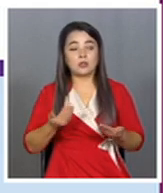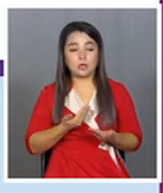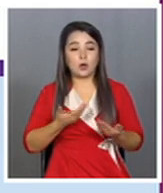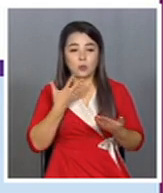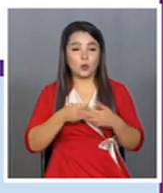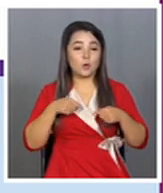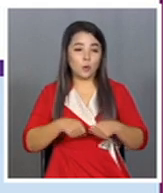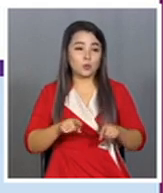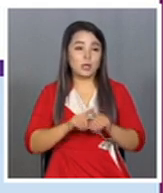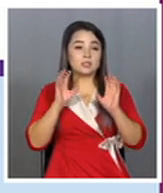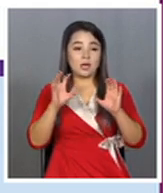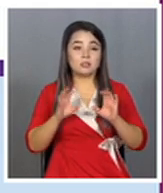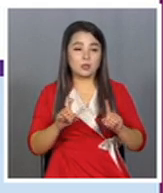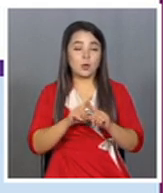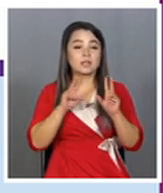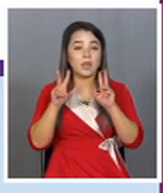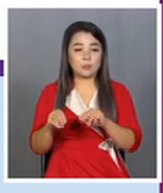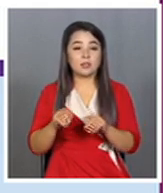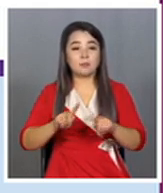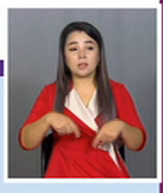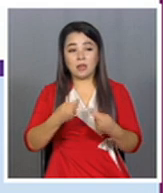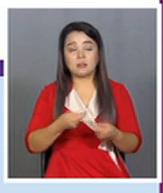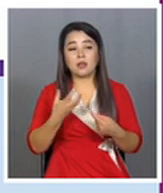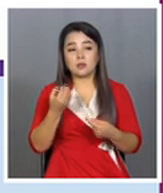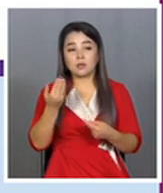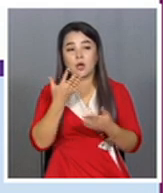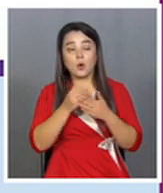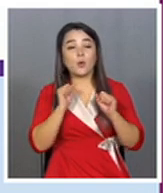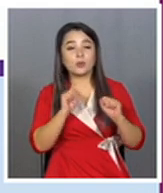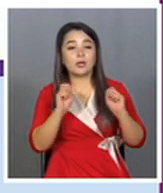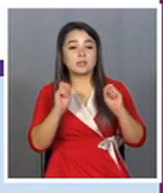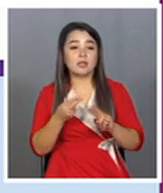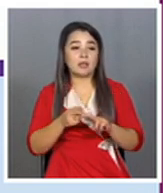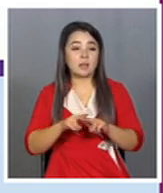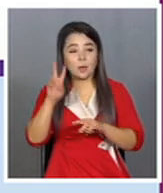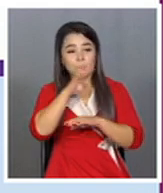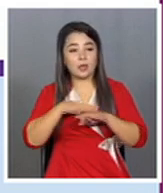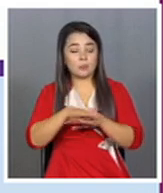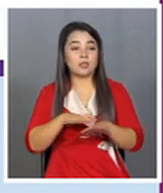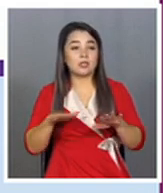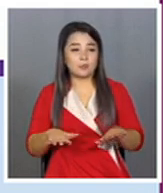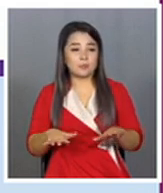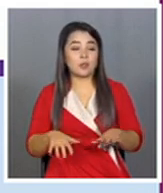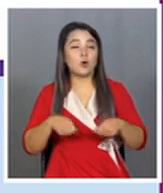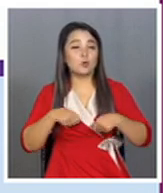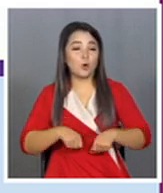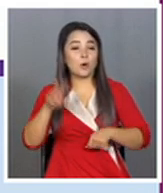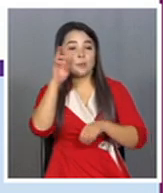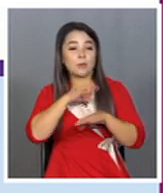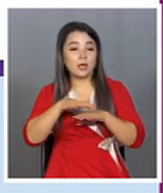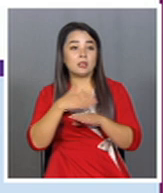құқықтарына заңмен кепілдік берілген әрі қорғаланатын мемлекет. Құқықтық